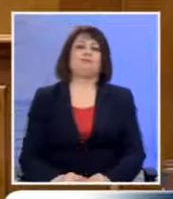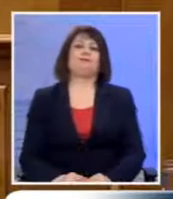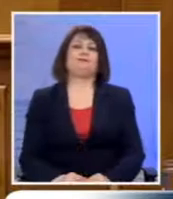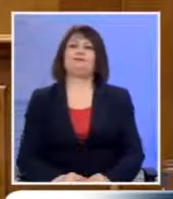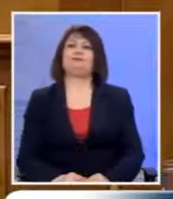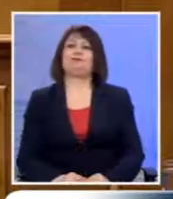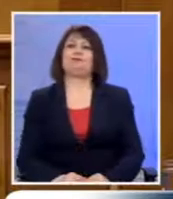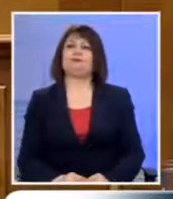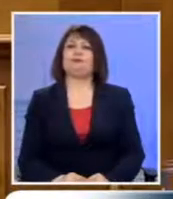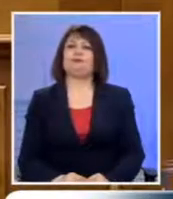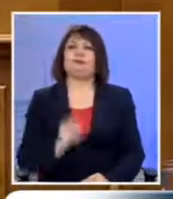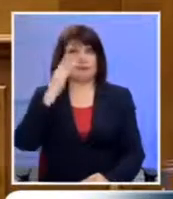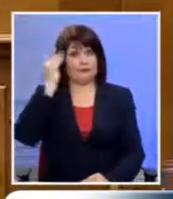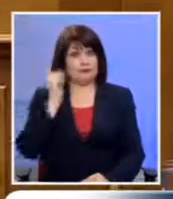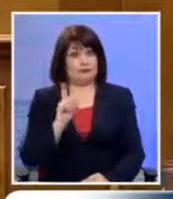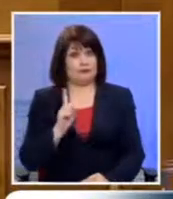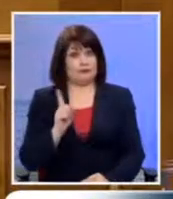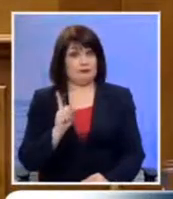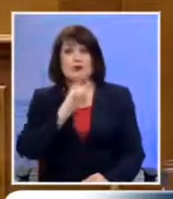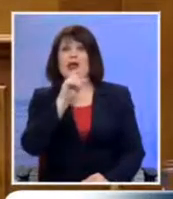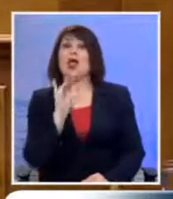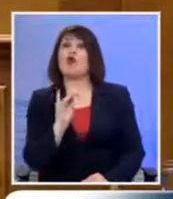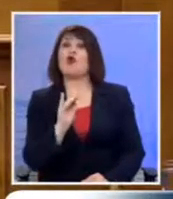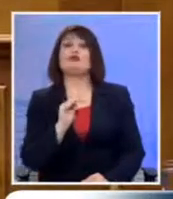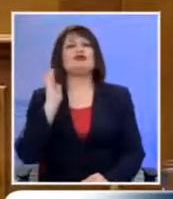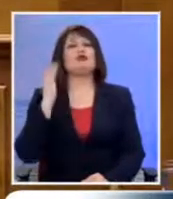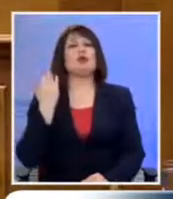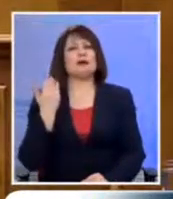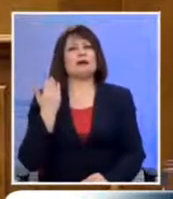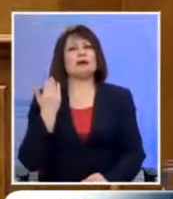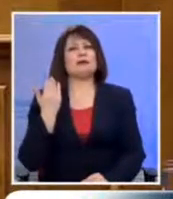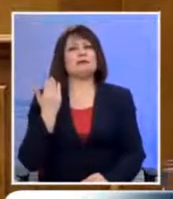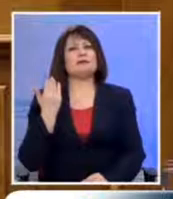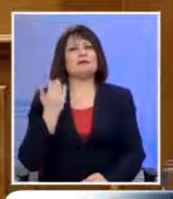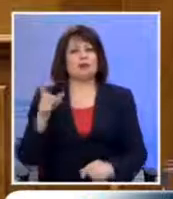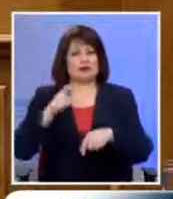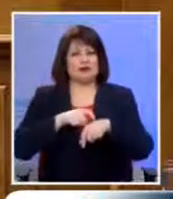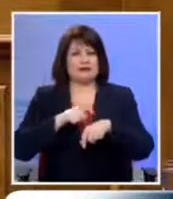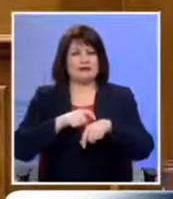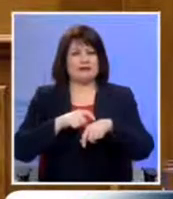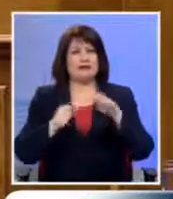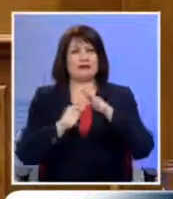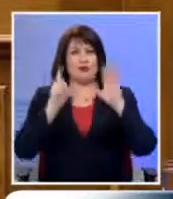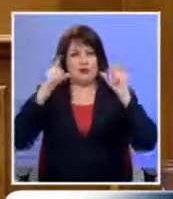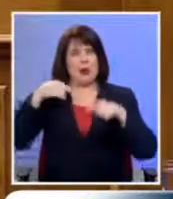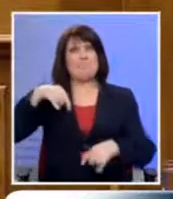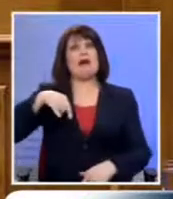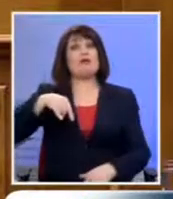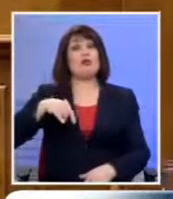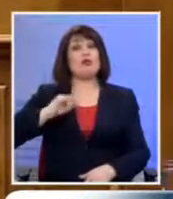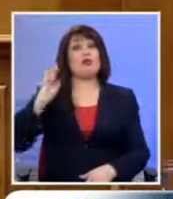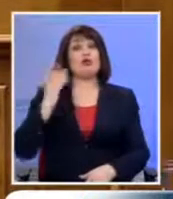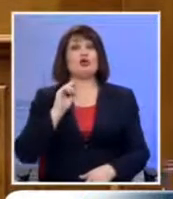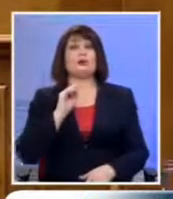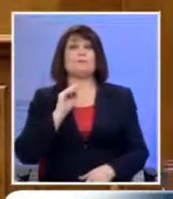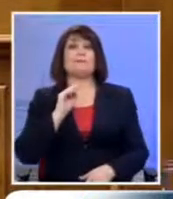είναι να ξεχνούμε την ερώτηση που είχε απευθύνει τότε ο νυν πρόεδρος της Δημοκρατίας, ο κύριος Παυλόπουλος, και